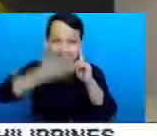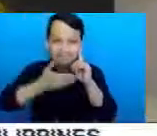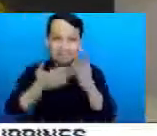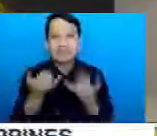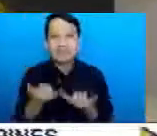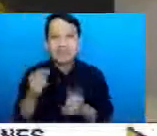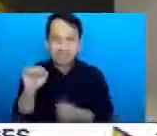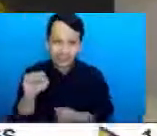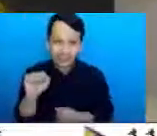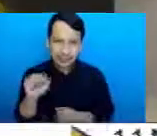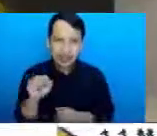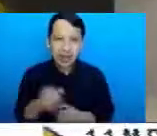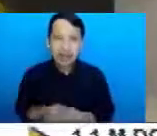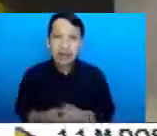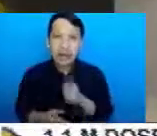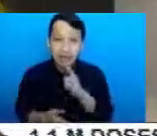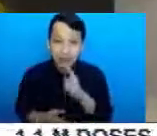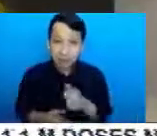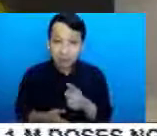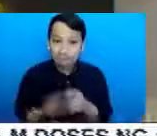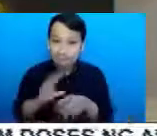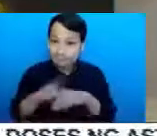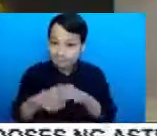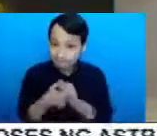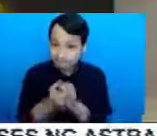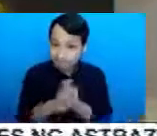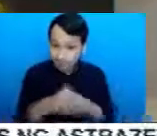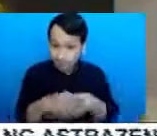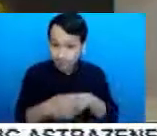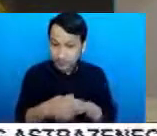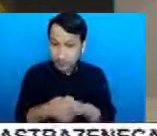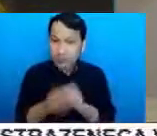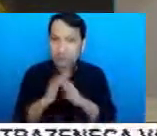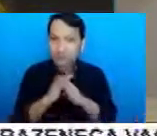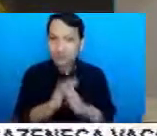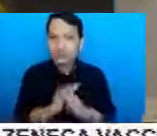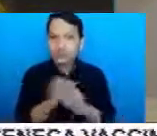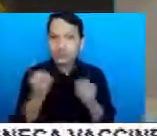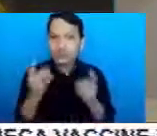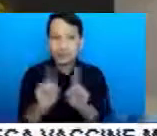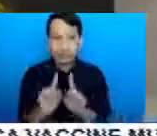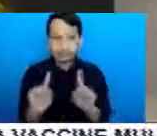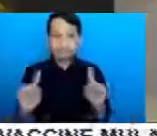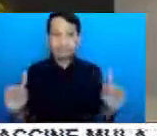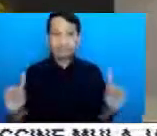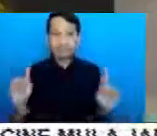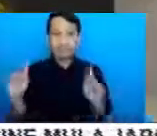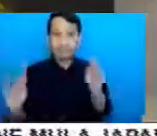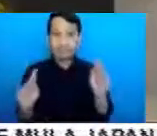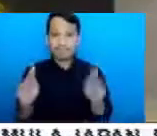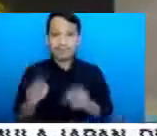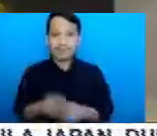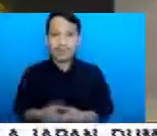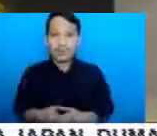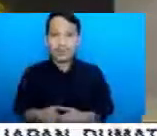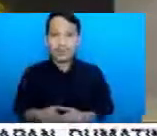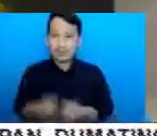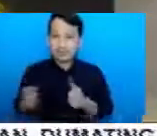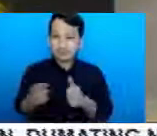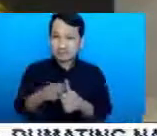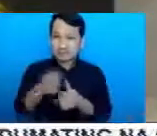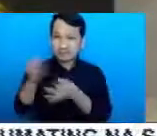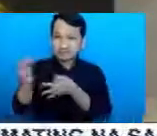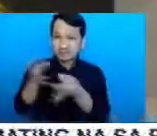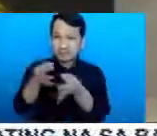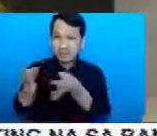bangus sa Batangas dahilan pa rin sa nararanasang fish kill sa Taal Lake. Hanggang ngayon naman, nasa 5,000